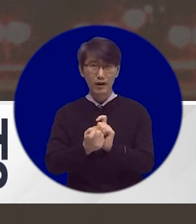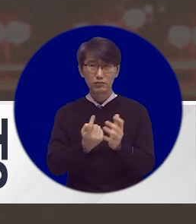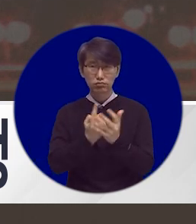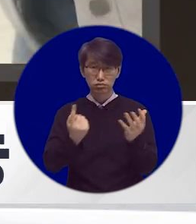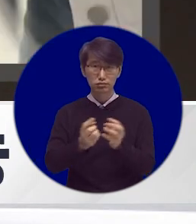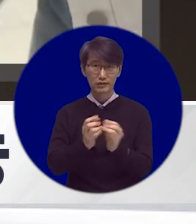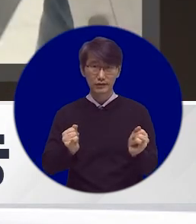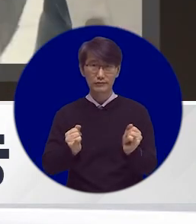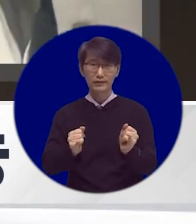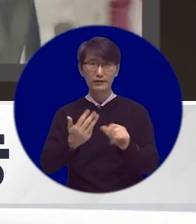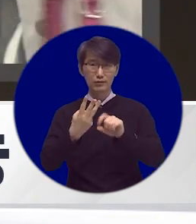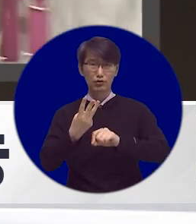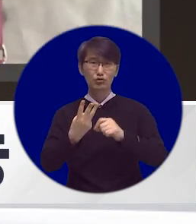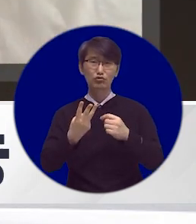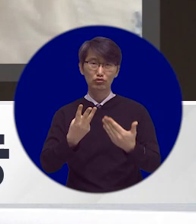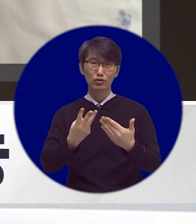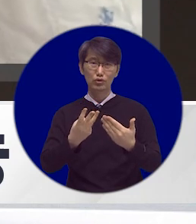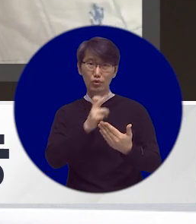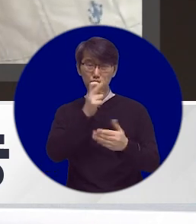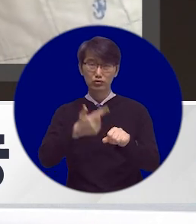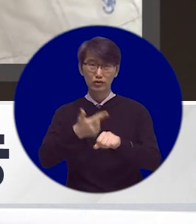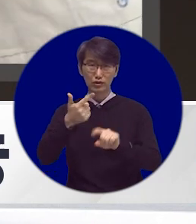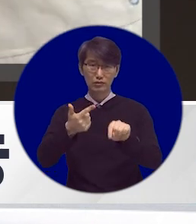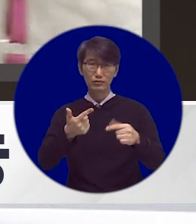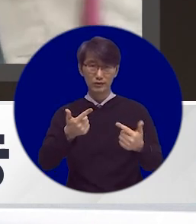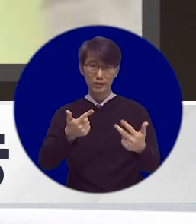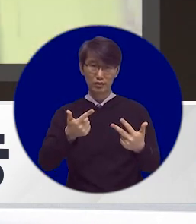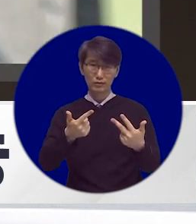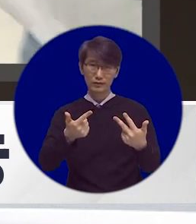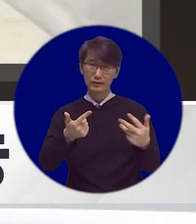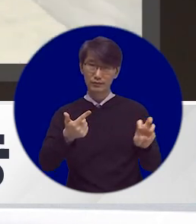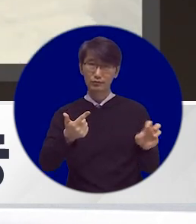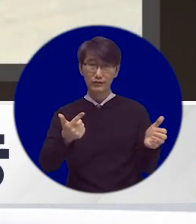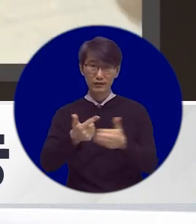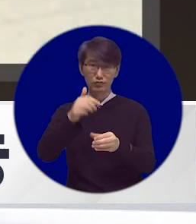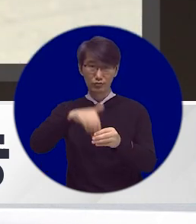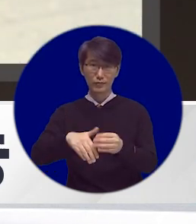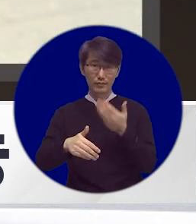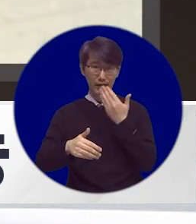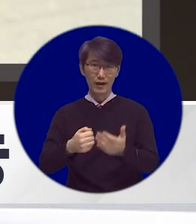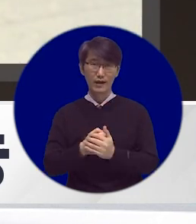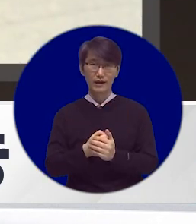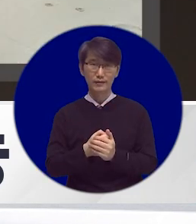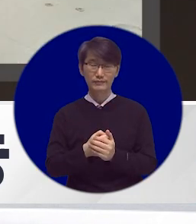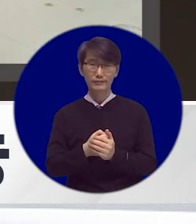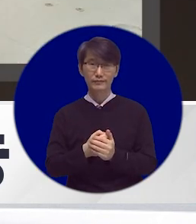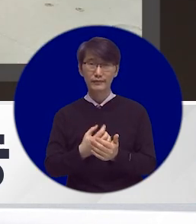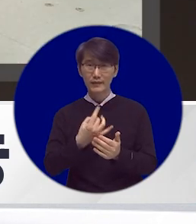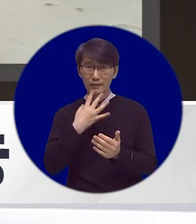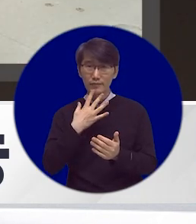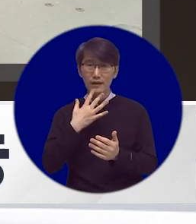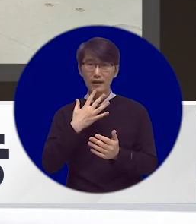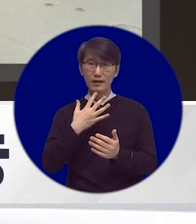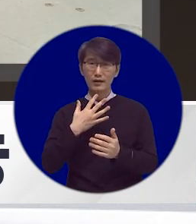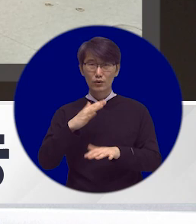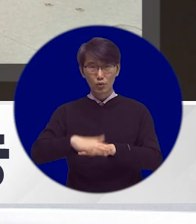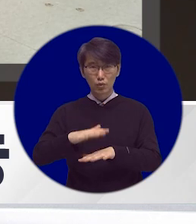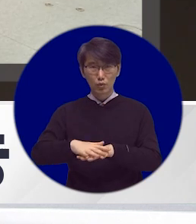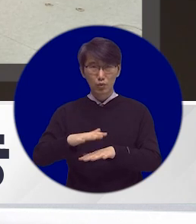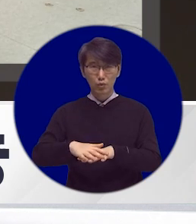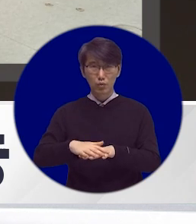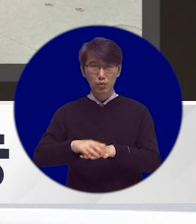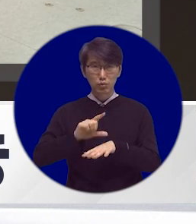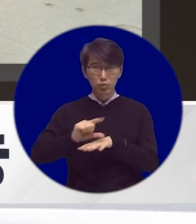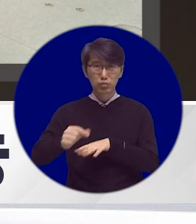격리된 유권자는 3월 9일 오후 6시부터 오후 7시 30분까지 투표할 수 있습니다. 다만 농산어촌 지역에